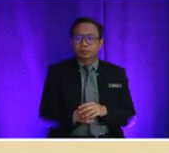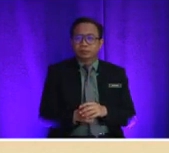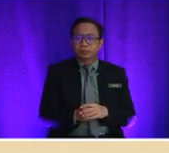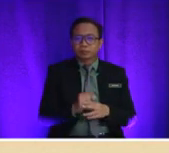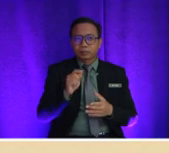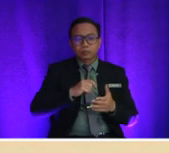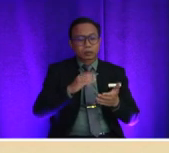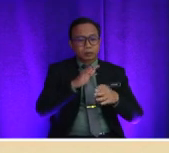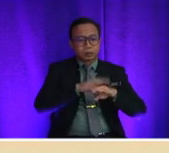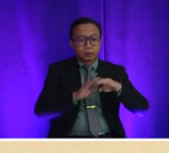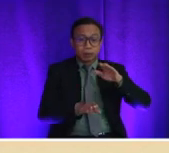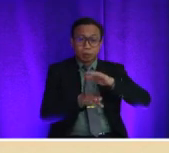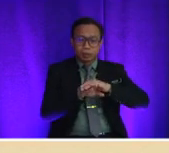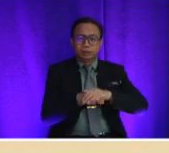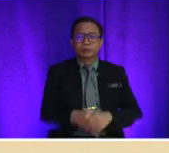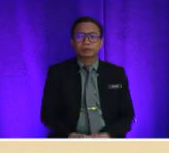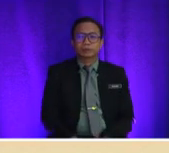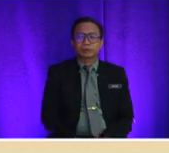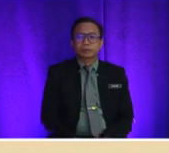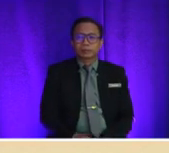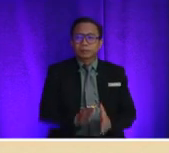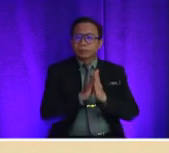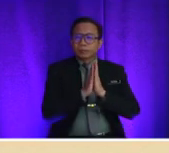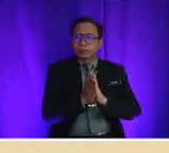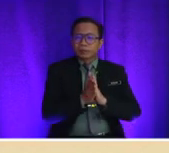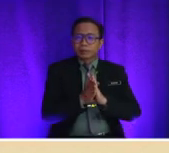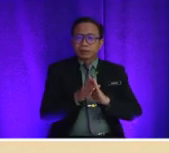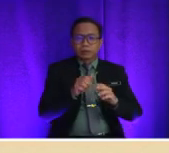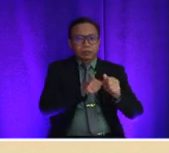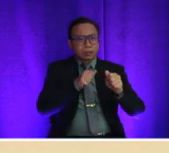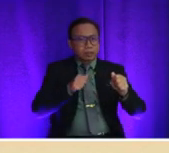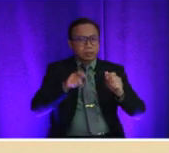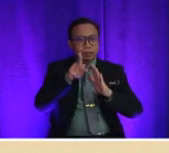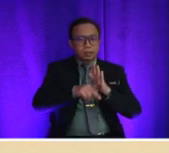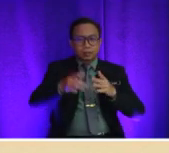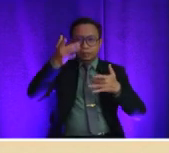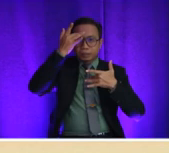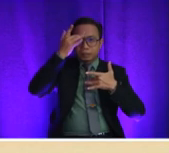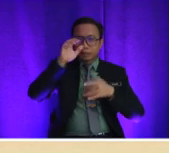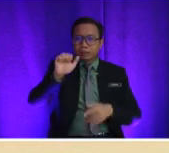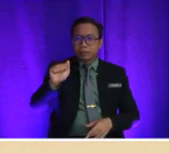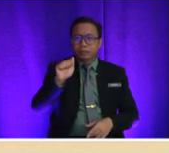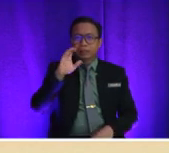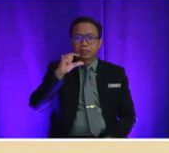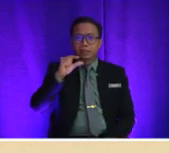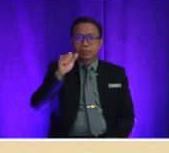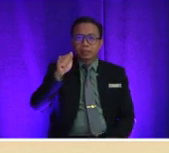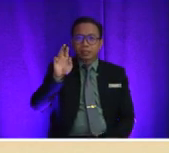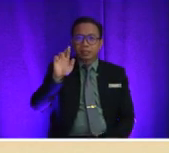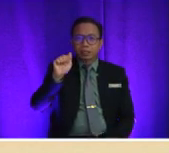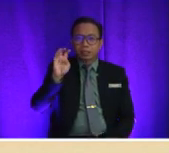tulis pada bagian bawah maka terasi lah mencegah penyakit ini adalah e garam Oke